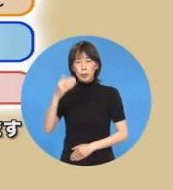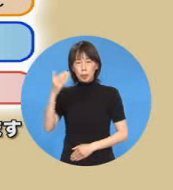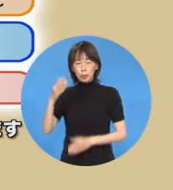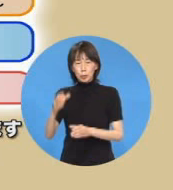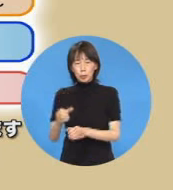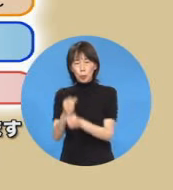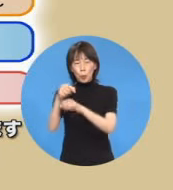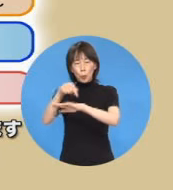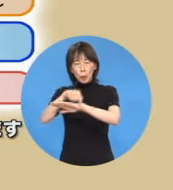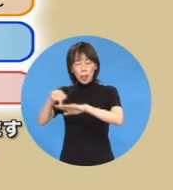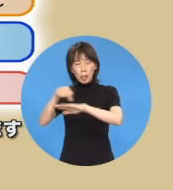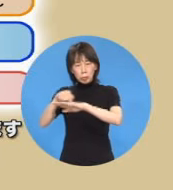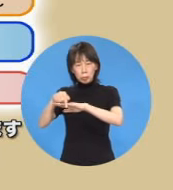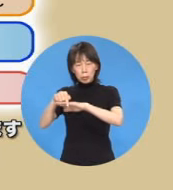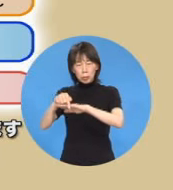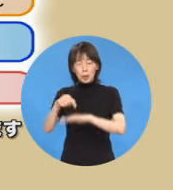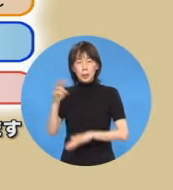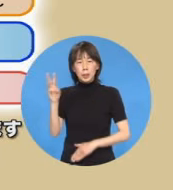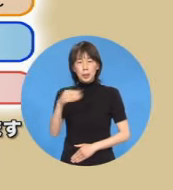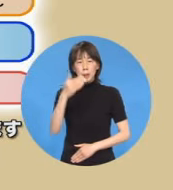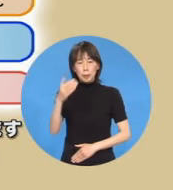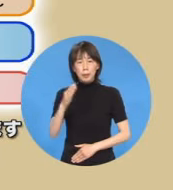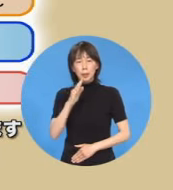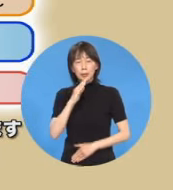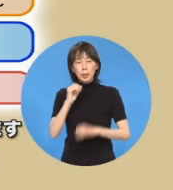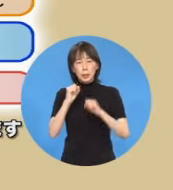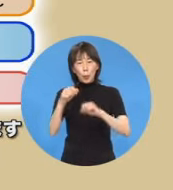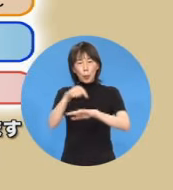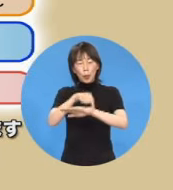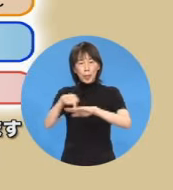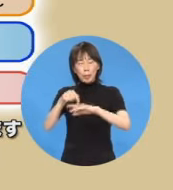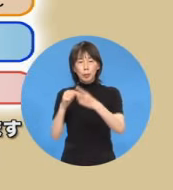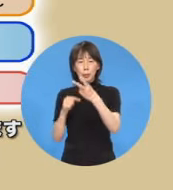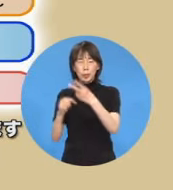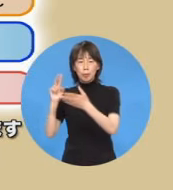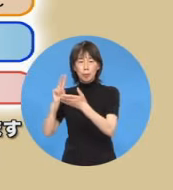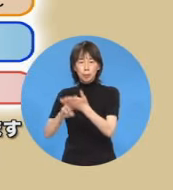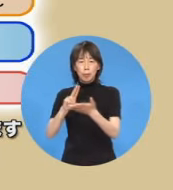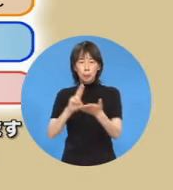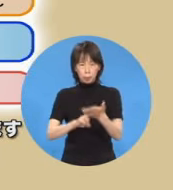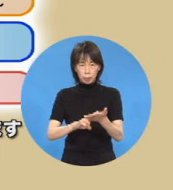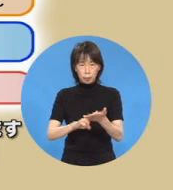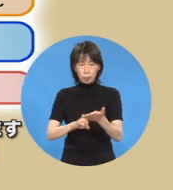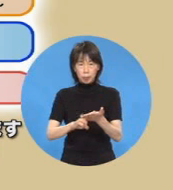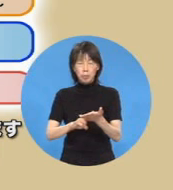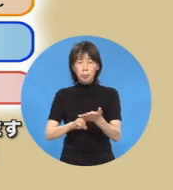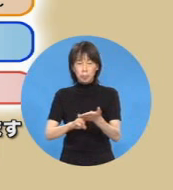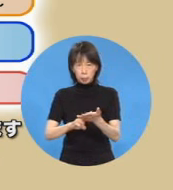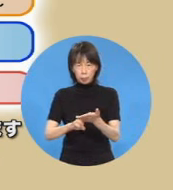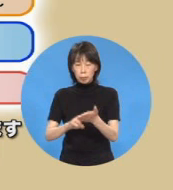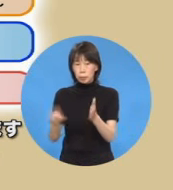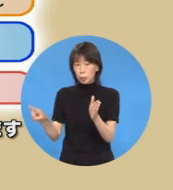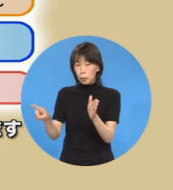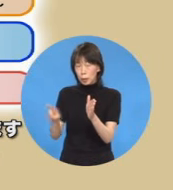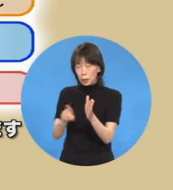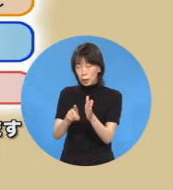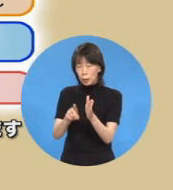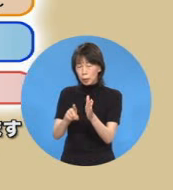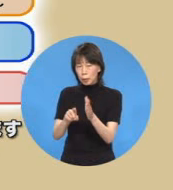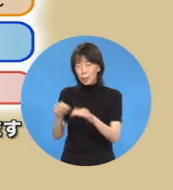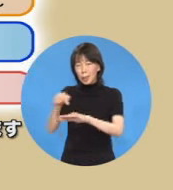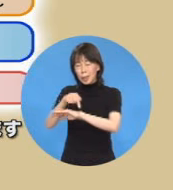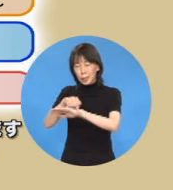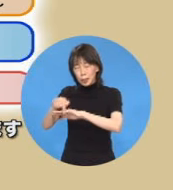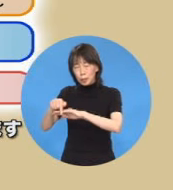区総合計画と杉並区実行計画を策定しましたこれまでこの